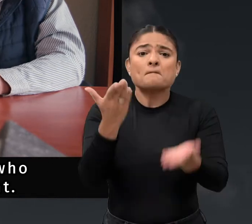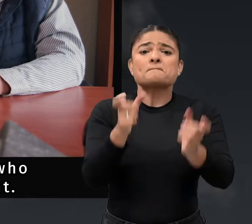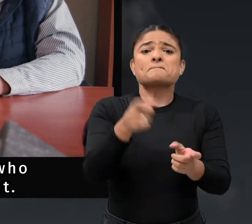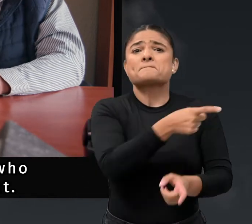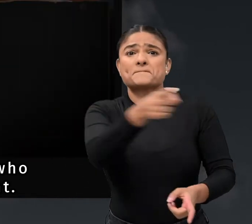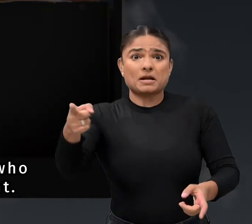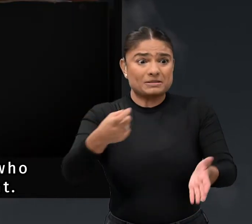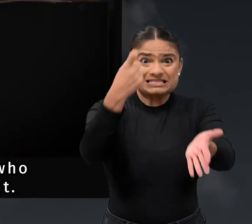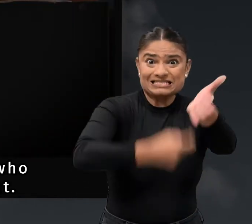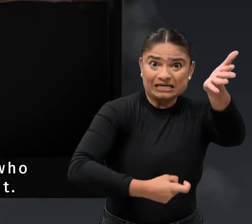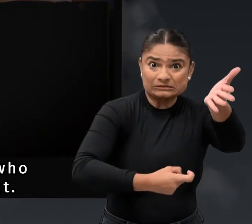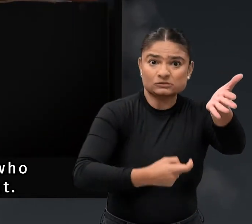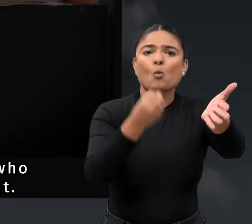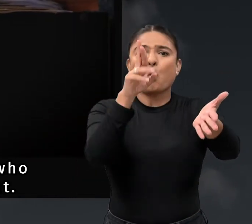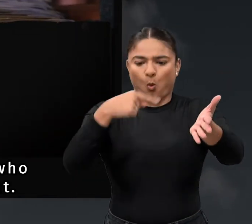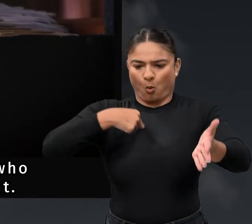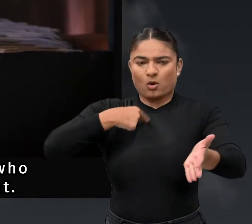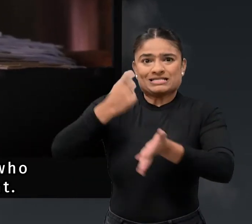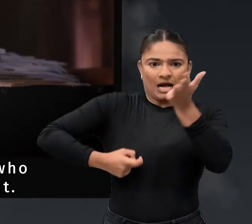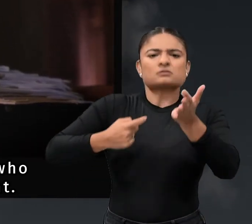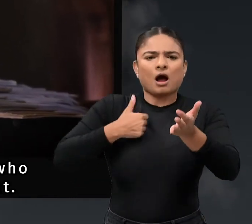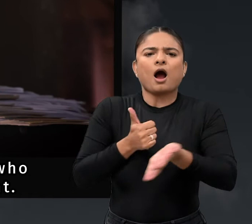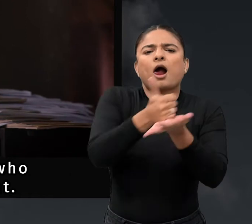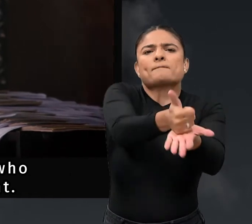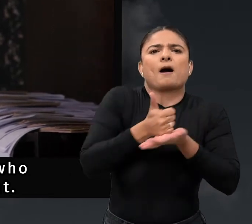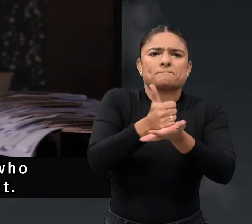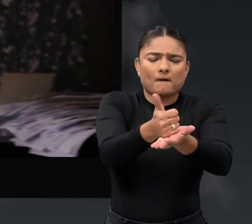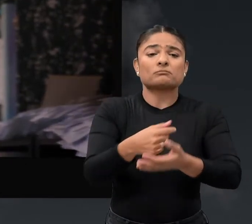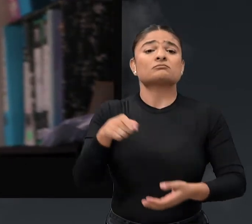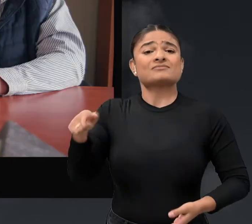wees wat gestremd is of die belastingbetaler se afhanklike